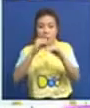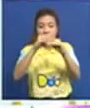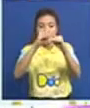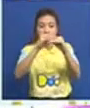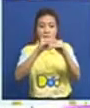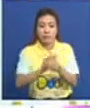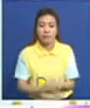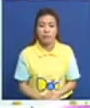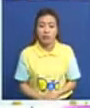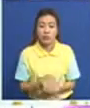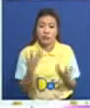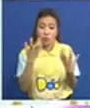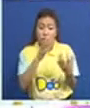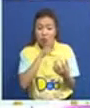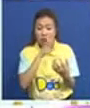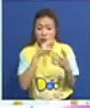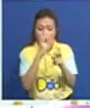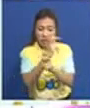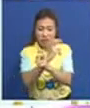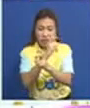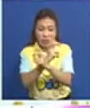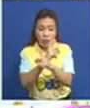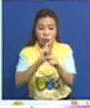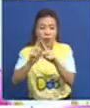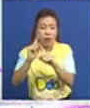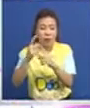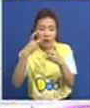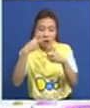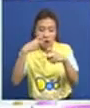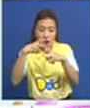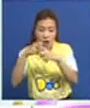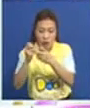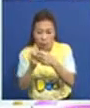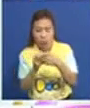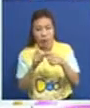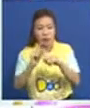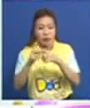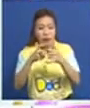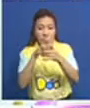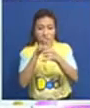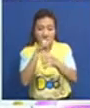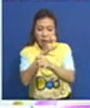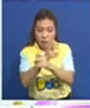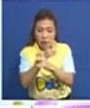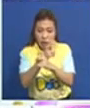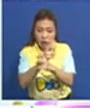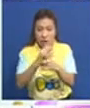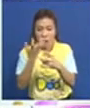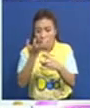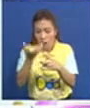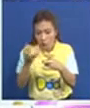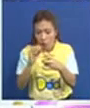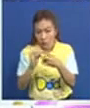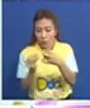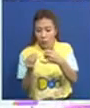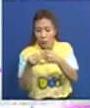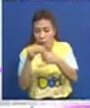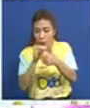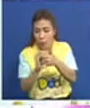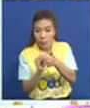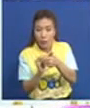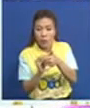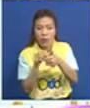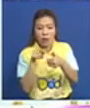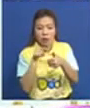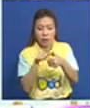เป็นหลุมเป็นแตกหักตามผิวกระดูกนะฮะเราก็ใช้วัสดุมาอุดรอยพวกนั้นไว้นะครับ